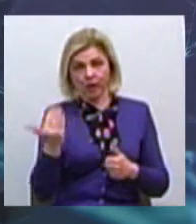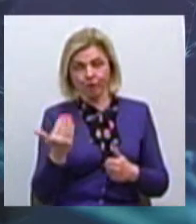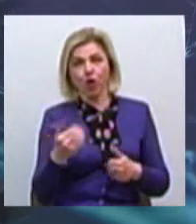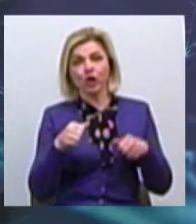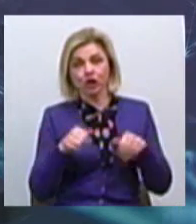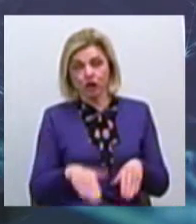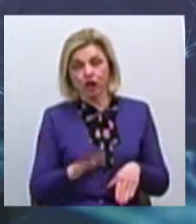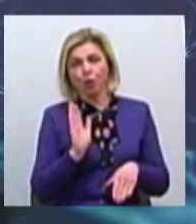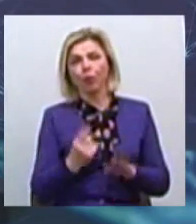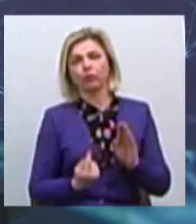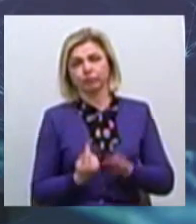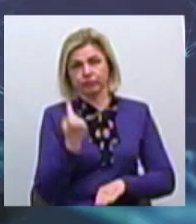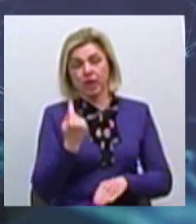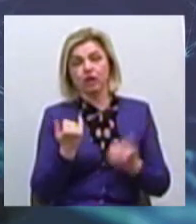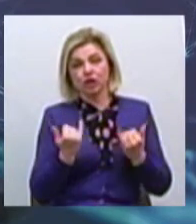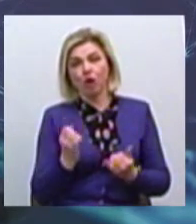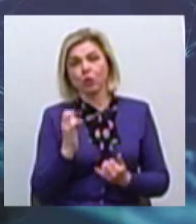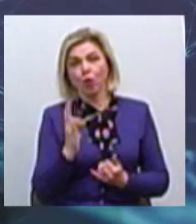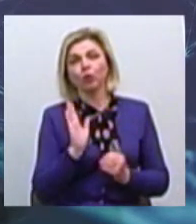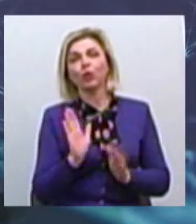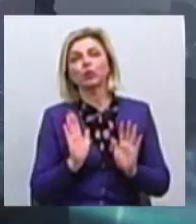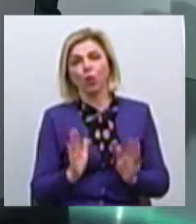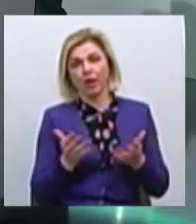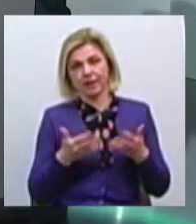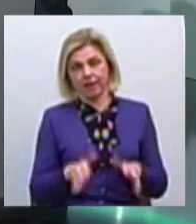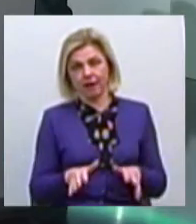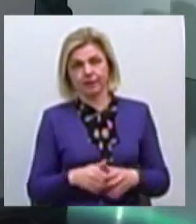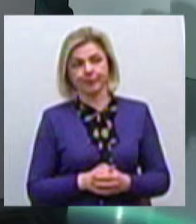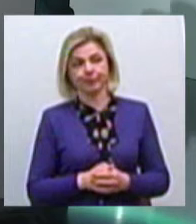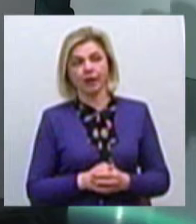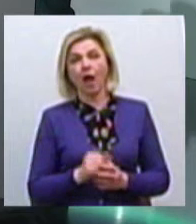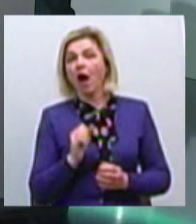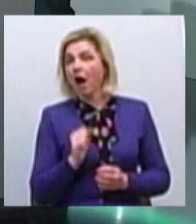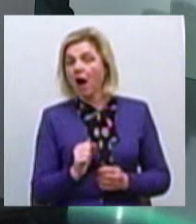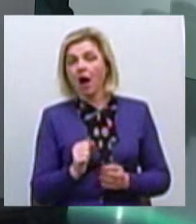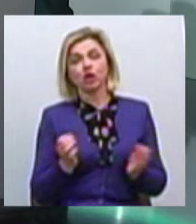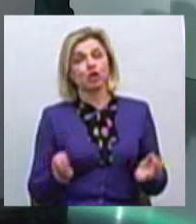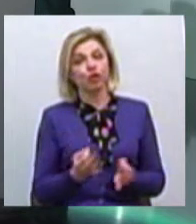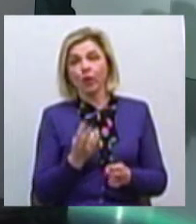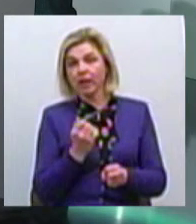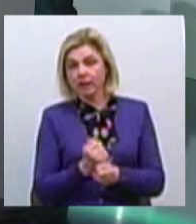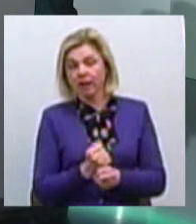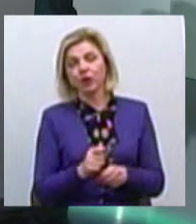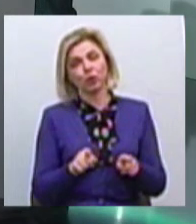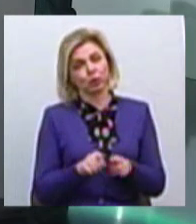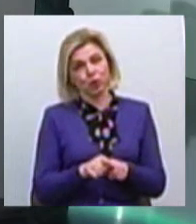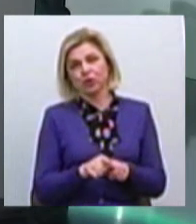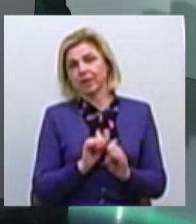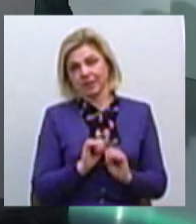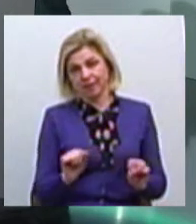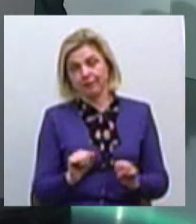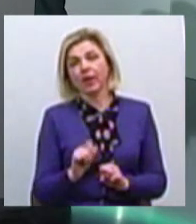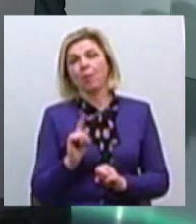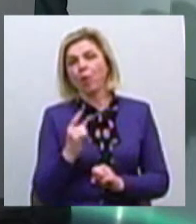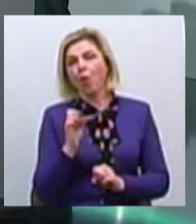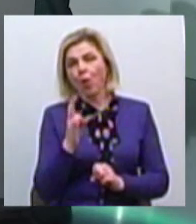есть сейчас он может только терять. Ну, а вариант ничего не робити теж не пройде. Да, потому что да, он потеряет всех,